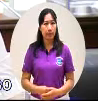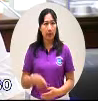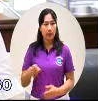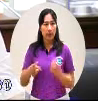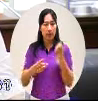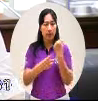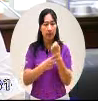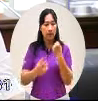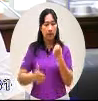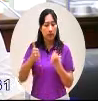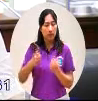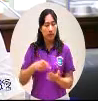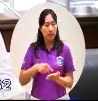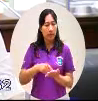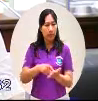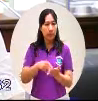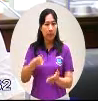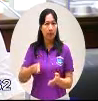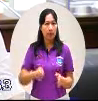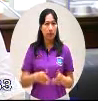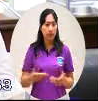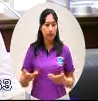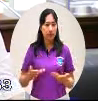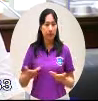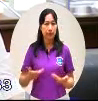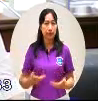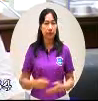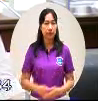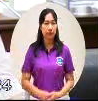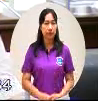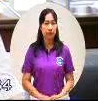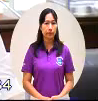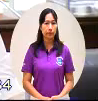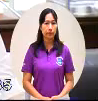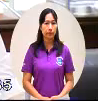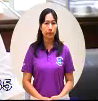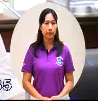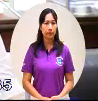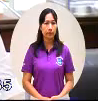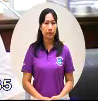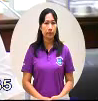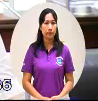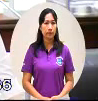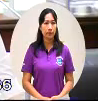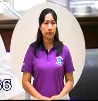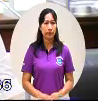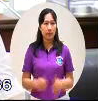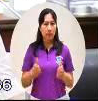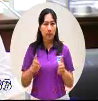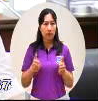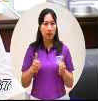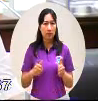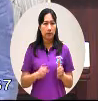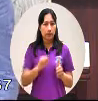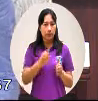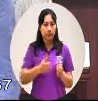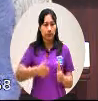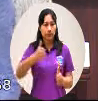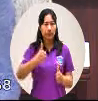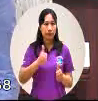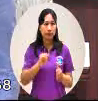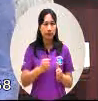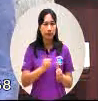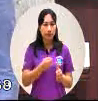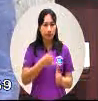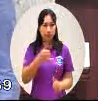长反映的。 来，那局长当然。 好，谢谢议长哈，谢谢柯议员。这个地方我